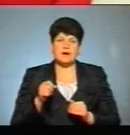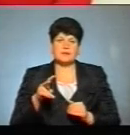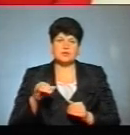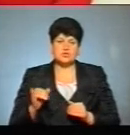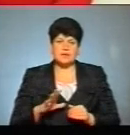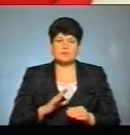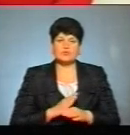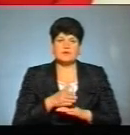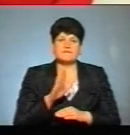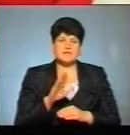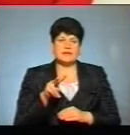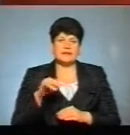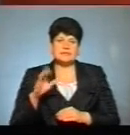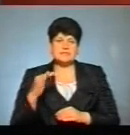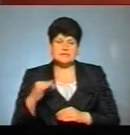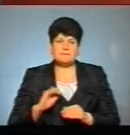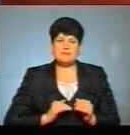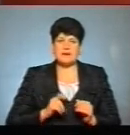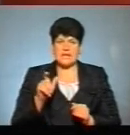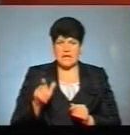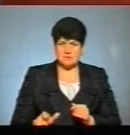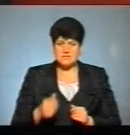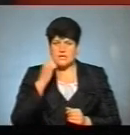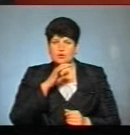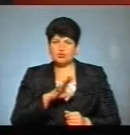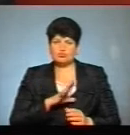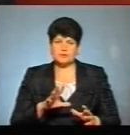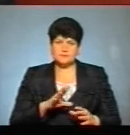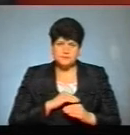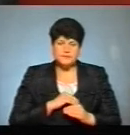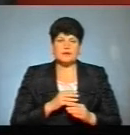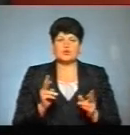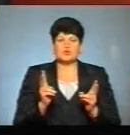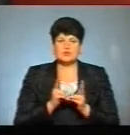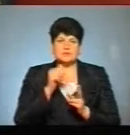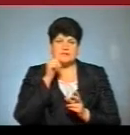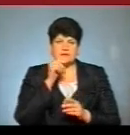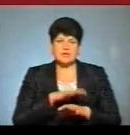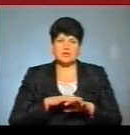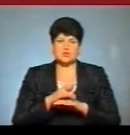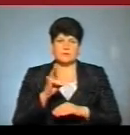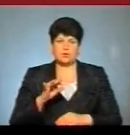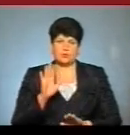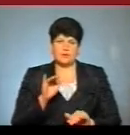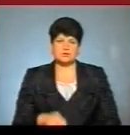був у нас в гостях Василь Лисій, підприємець. Я вам дякую, що були з нами. Зустрінемося, як завжди, на Суспільному. До побачення.